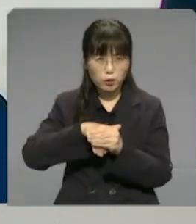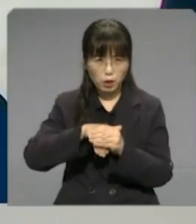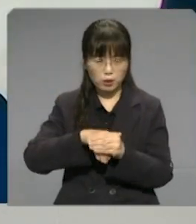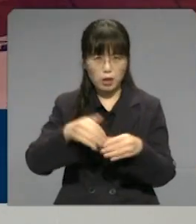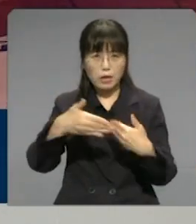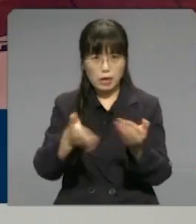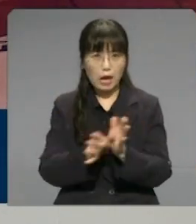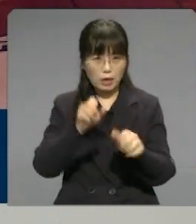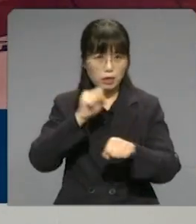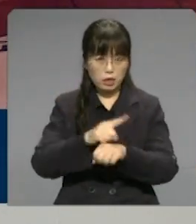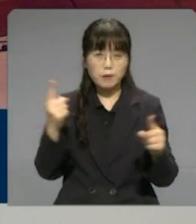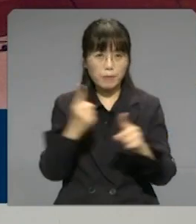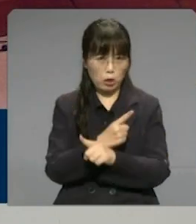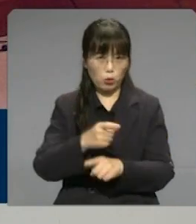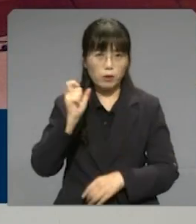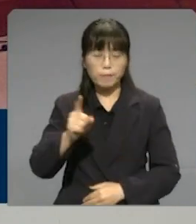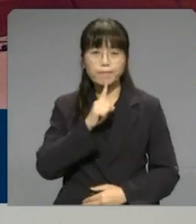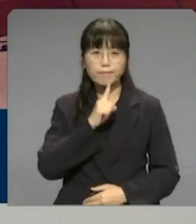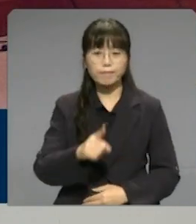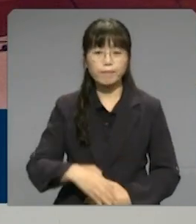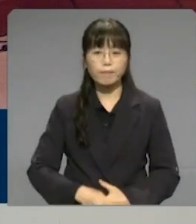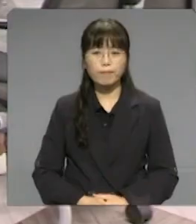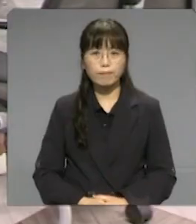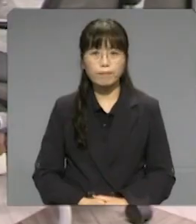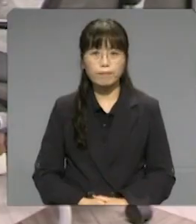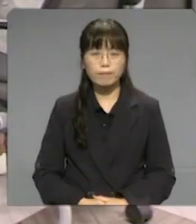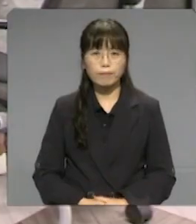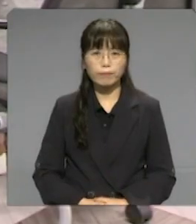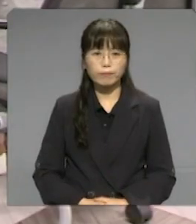바꾸겠다고 밝혔습니다. 유은총 기자입니다.